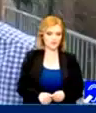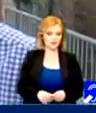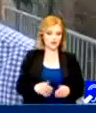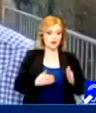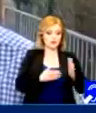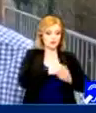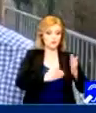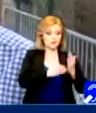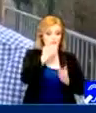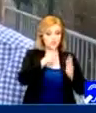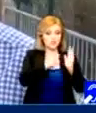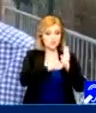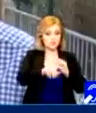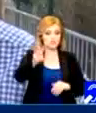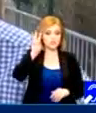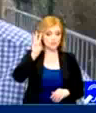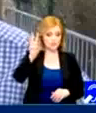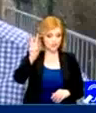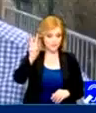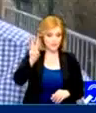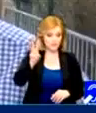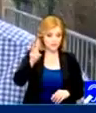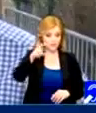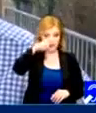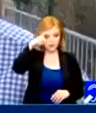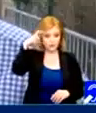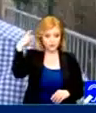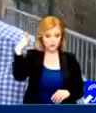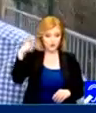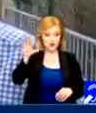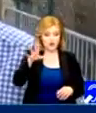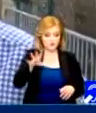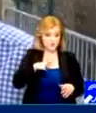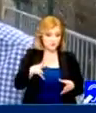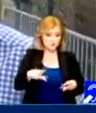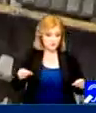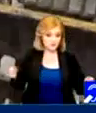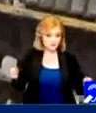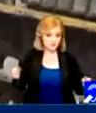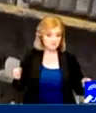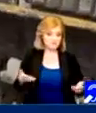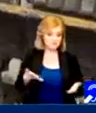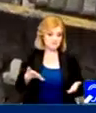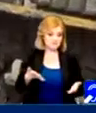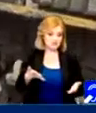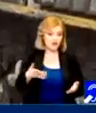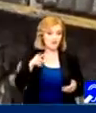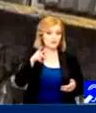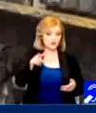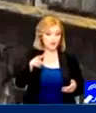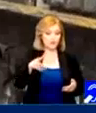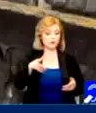degrés. Donc une fois que la température dépasse 63 degrés, la cire fond englue les abeilles, tue les abeilles et après tout le monde est mort. Stupii de la Notre-Dame se aflau